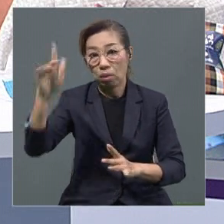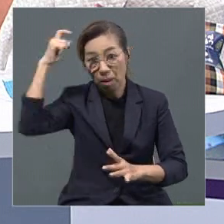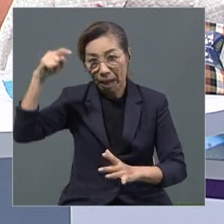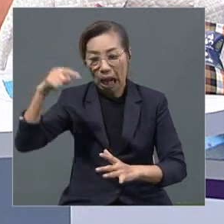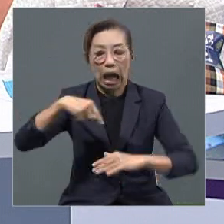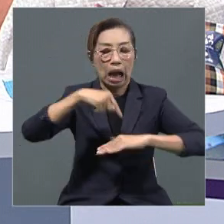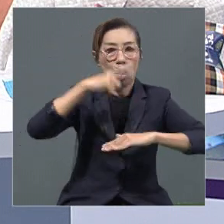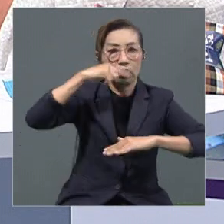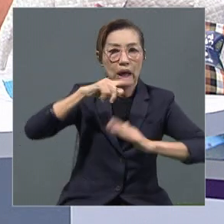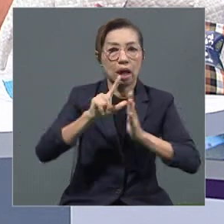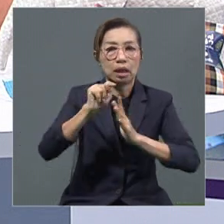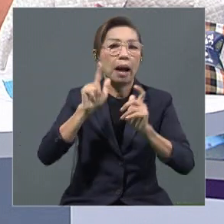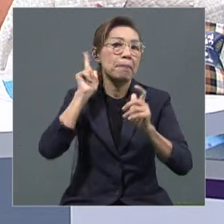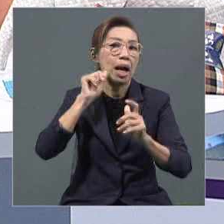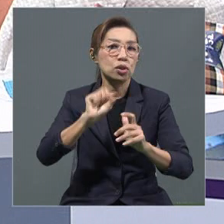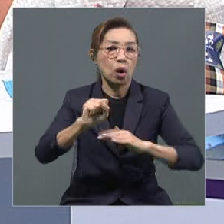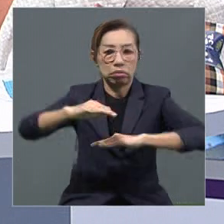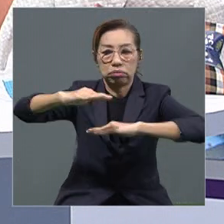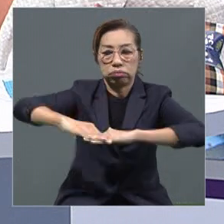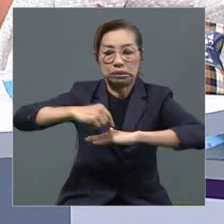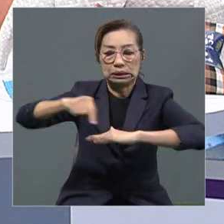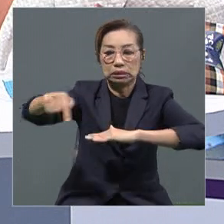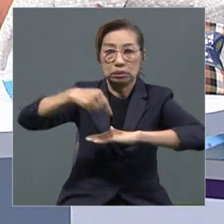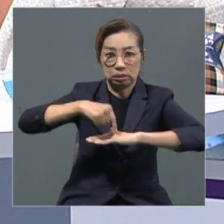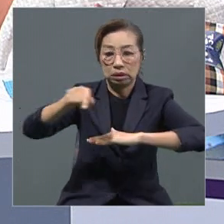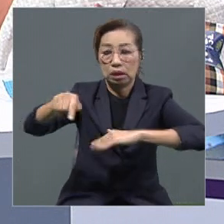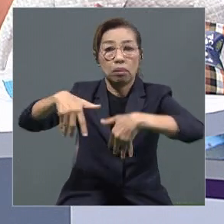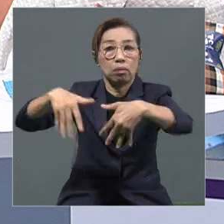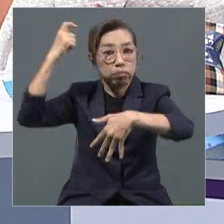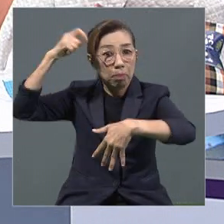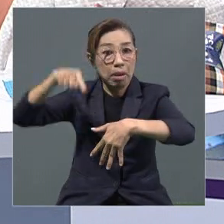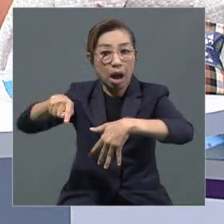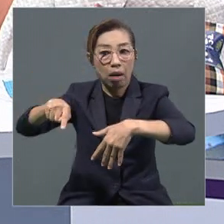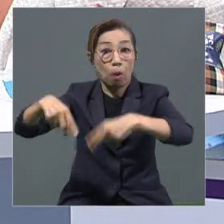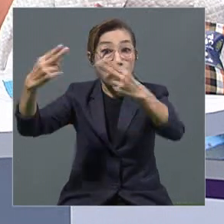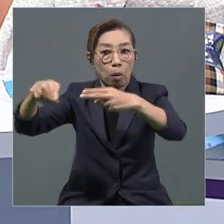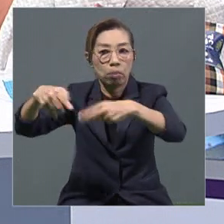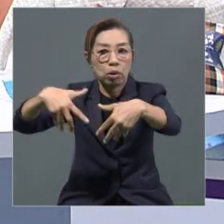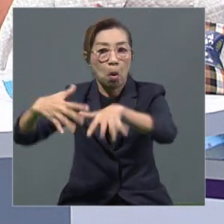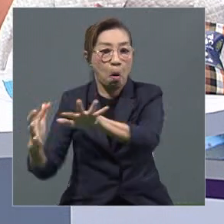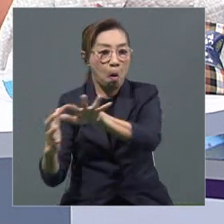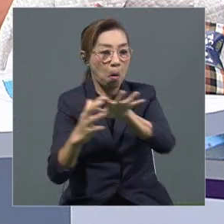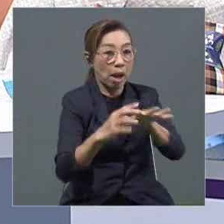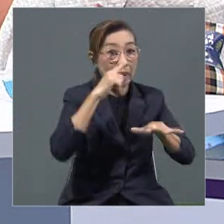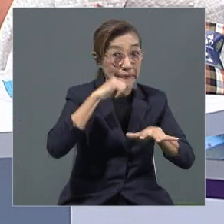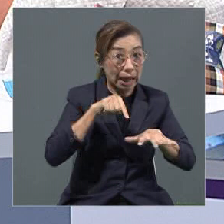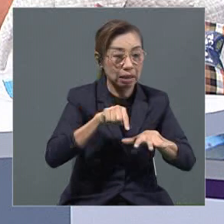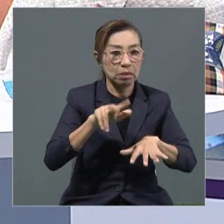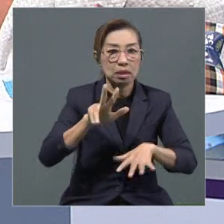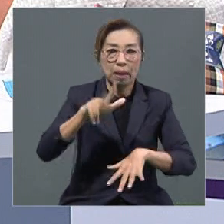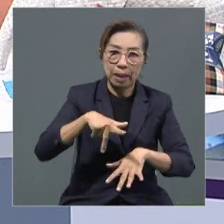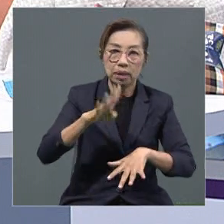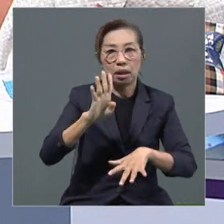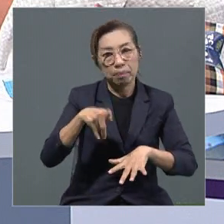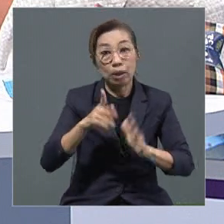านะทางผู้ที่หนีภัยความไม่สงบชาวเมียนมาเนี่ยที่เขามาอยู่ที่เราเนี่ย 3-4 พันคนปรากฏว่าตอนนี้ทยอยเดินท